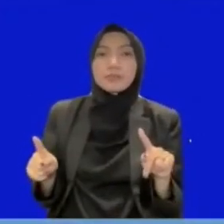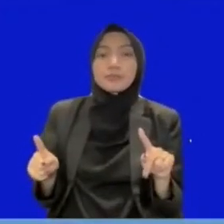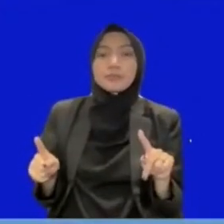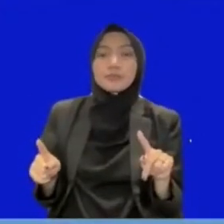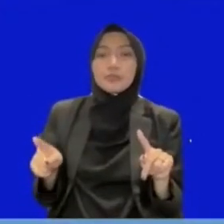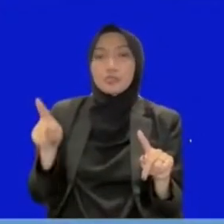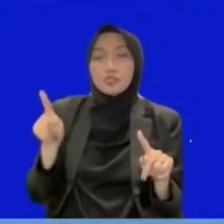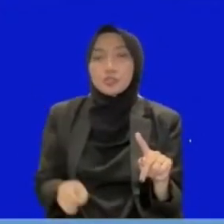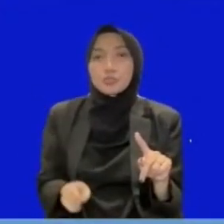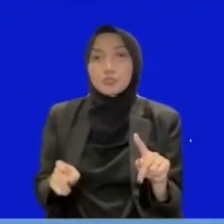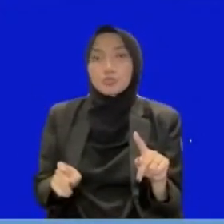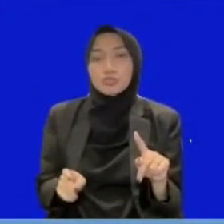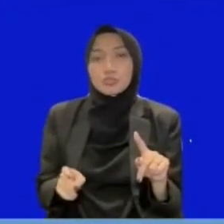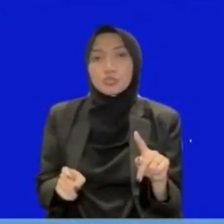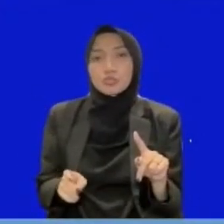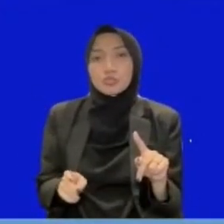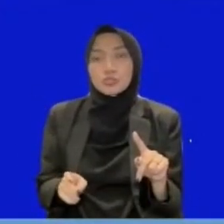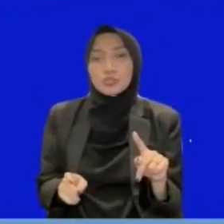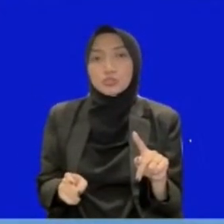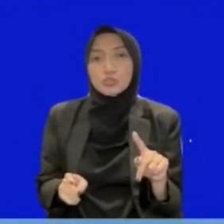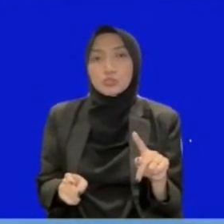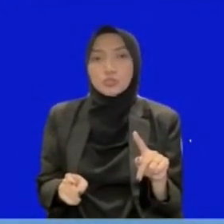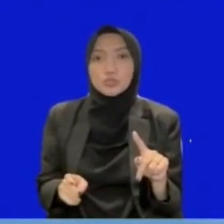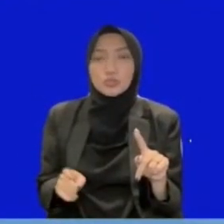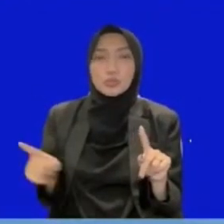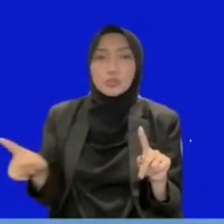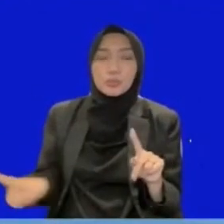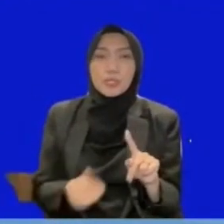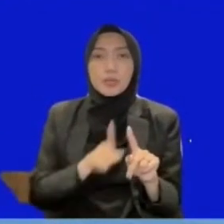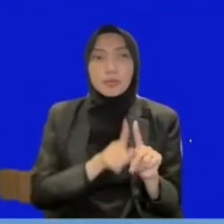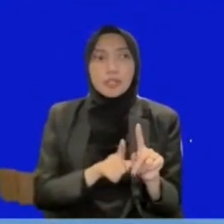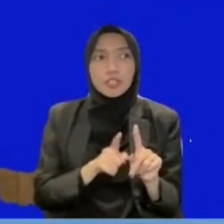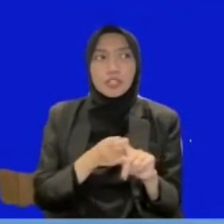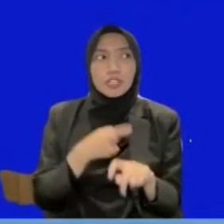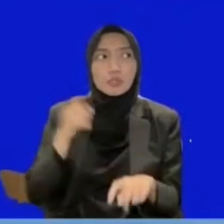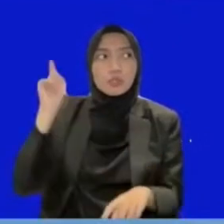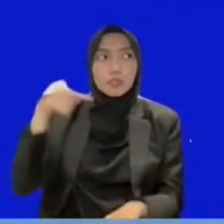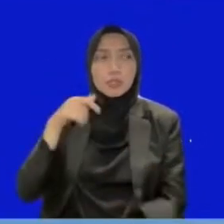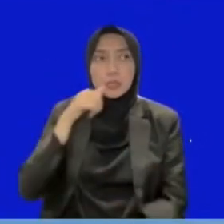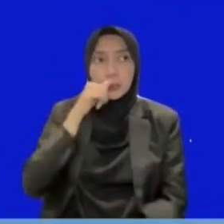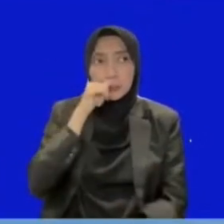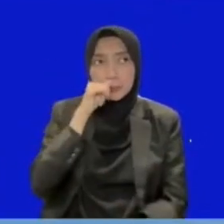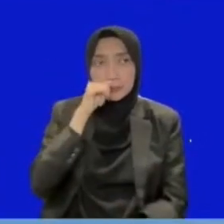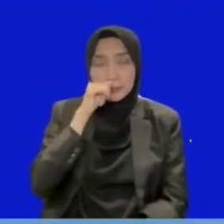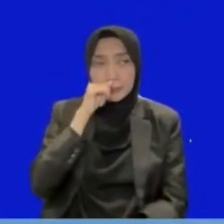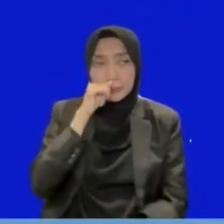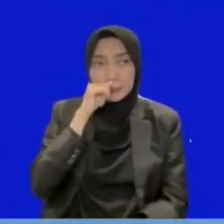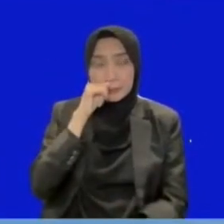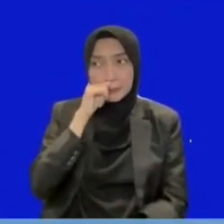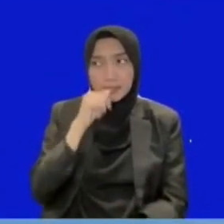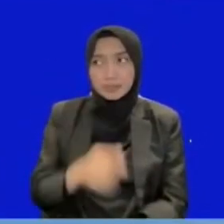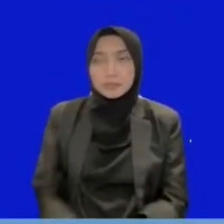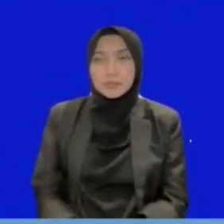perlu ada apa ya? Pendampingan gitu ya dari pemerintah. Next.